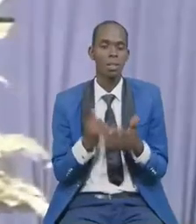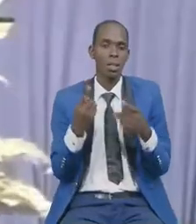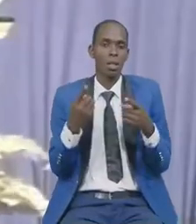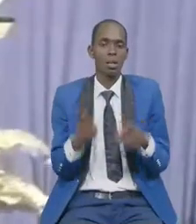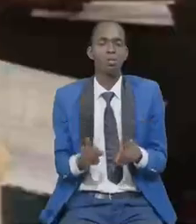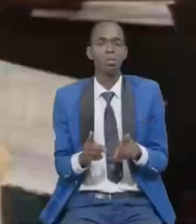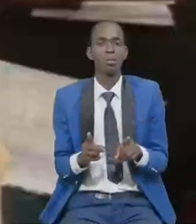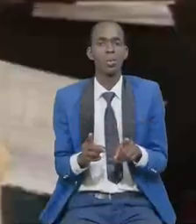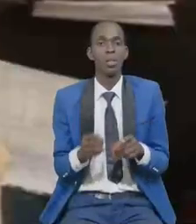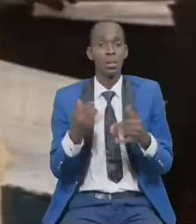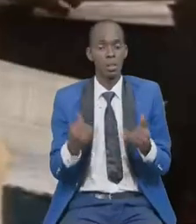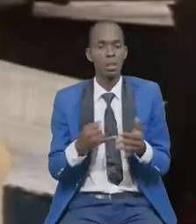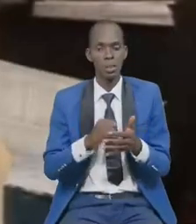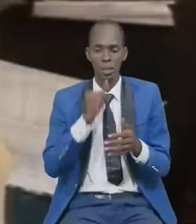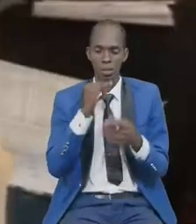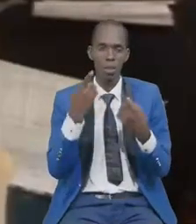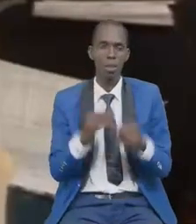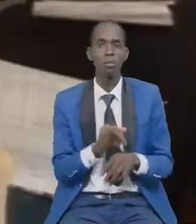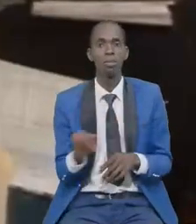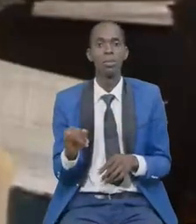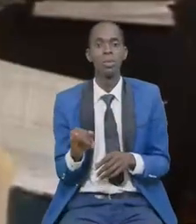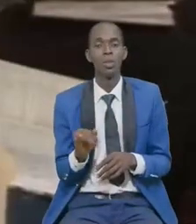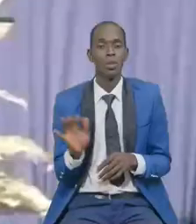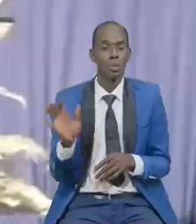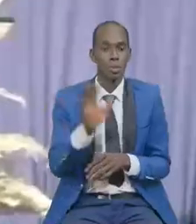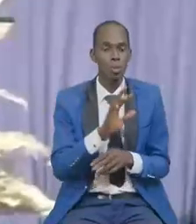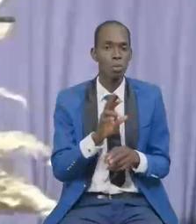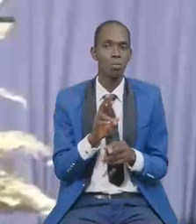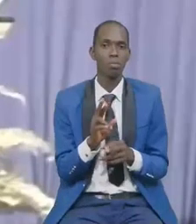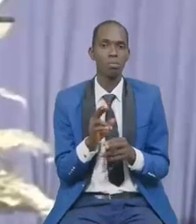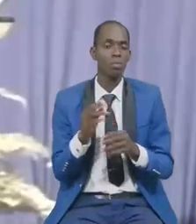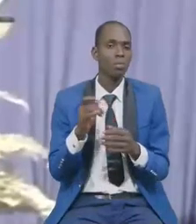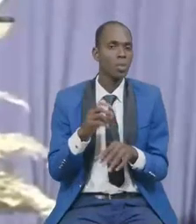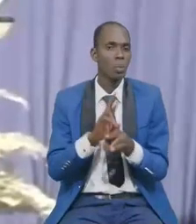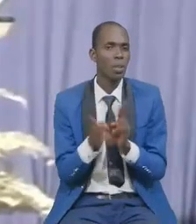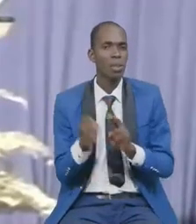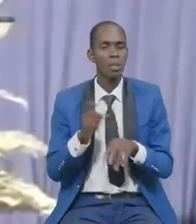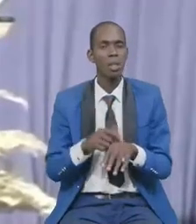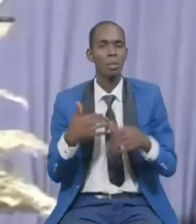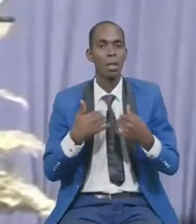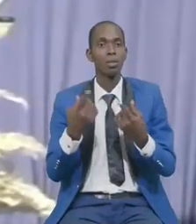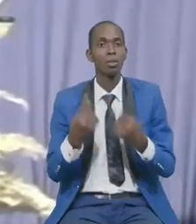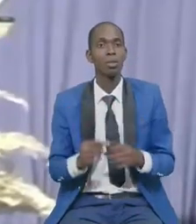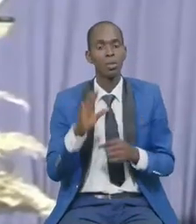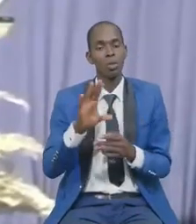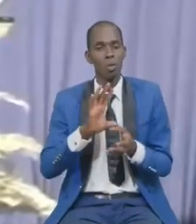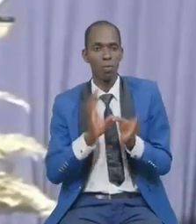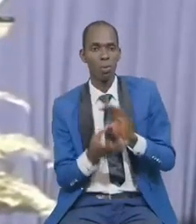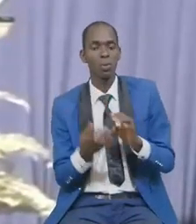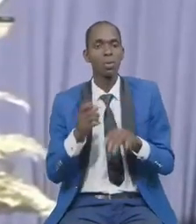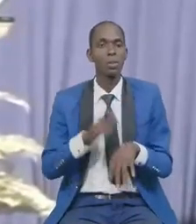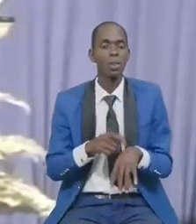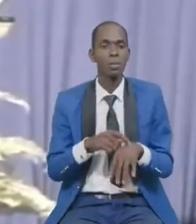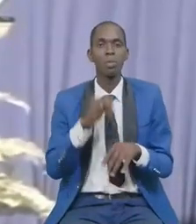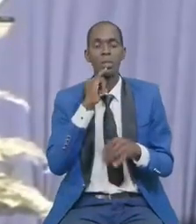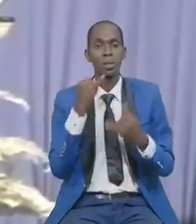ça se passe. Ton heure de repentance a sonné. Ton heure de conversion a sonné. Ton heure